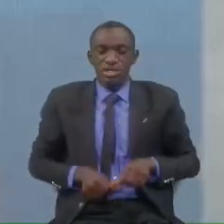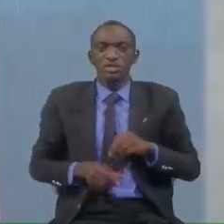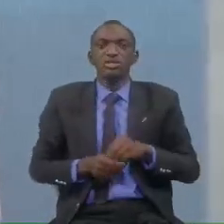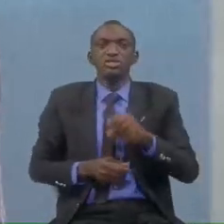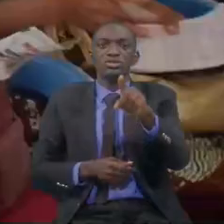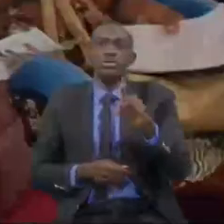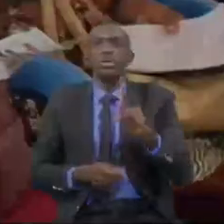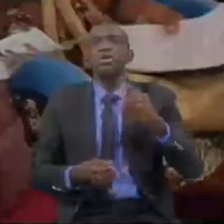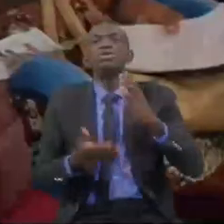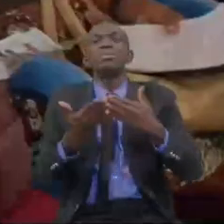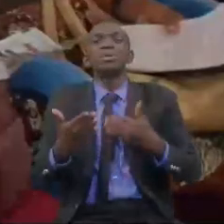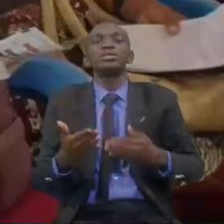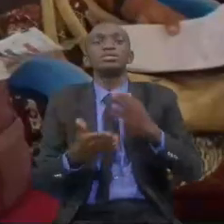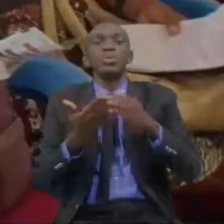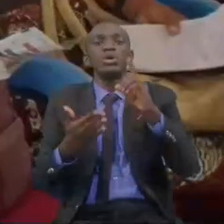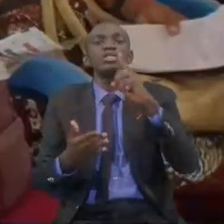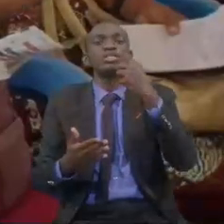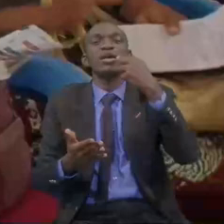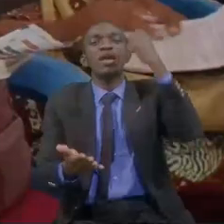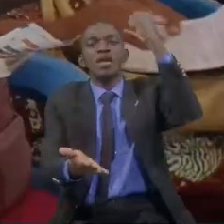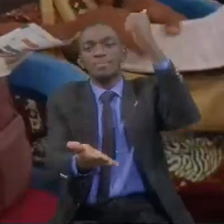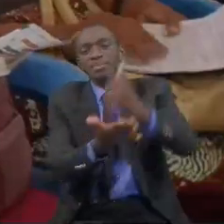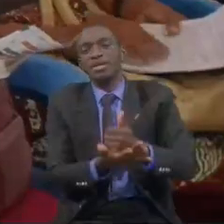vous. Quelqu'un crie Amen.